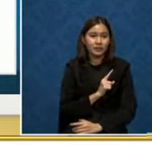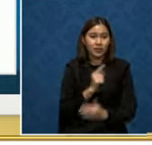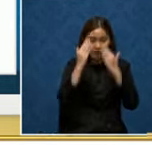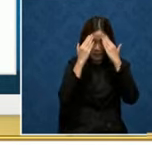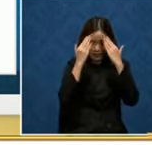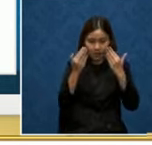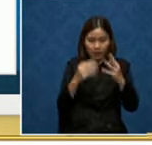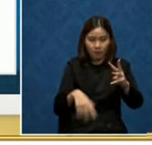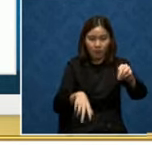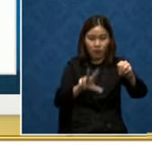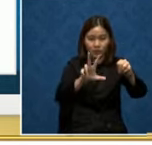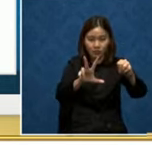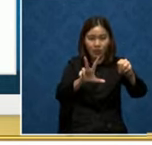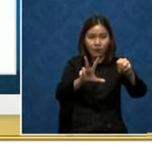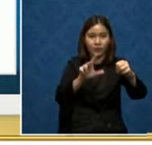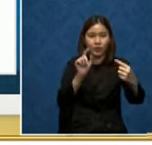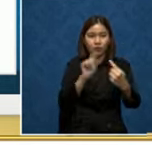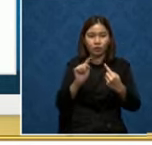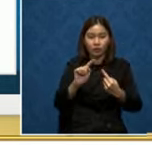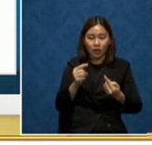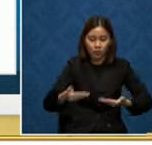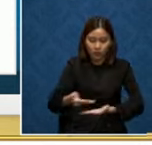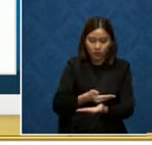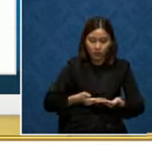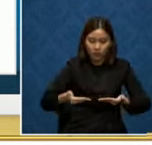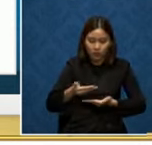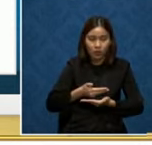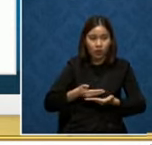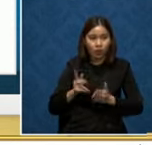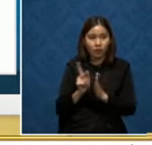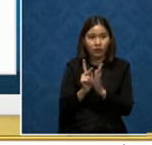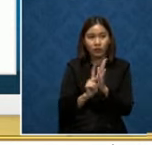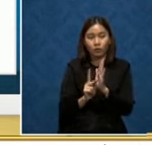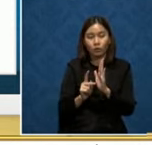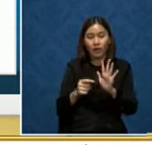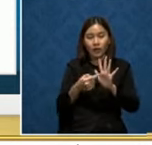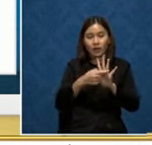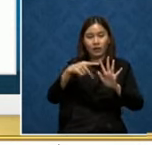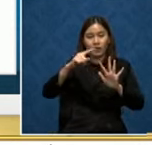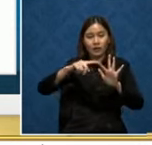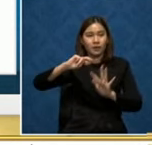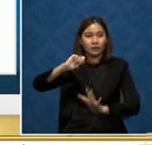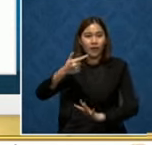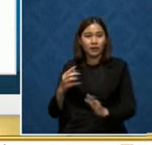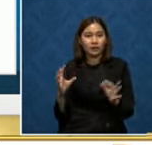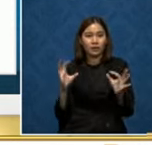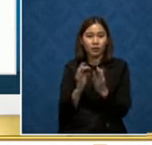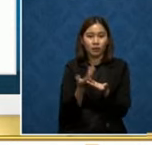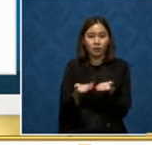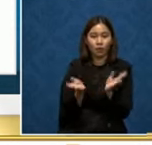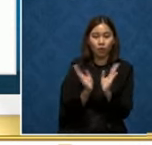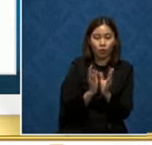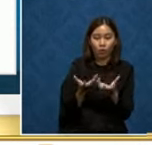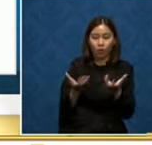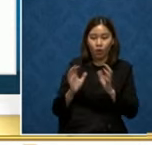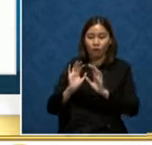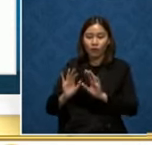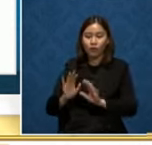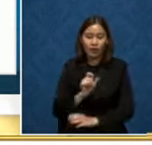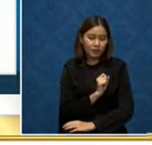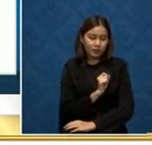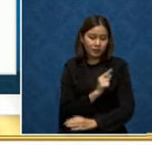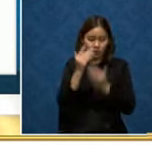บัญหยดในมาตาสามในการวิ Vielenจัยชี้กาคดีแ่งเกี่วกับ เกี่ยวด้วยคลับครัวและมรุธิสลามส 2500